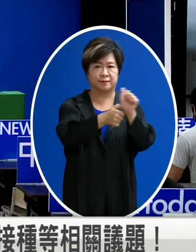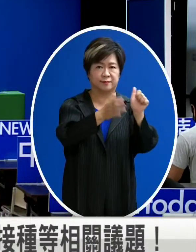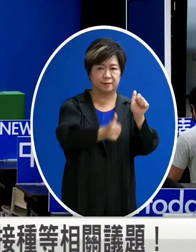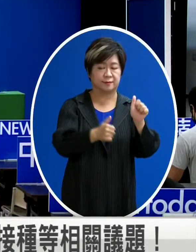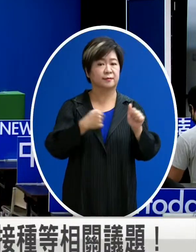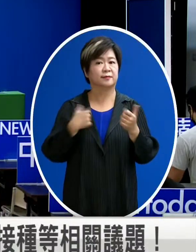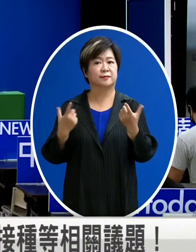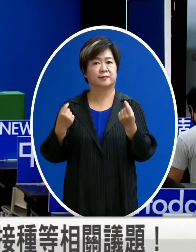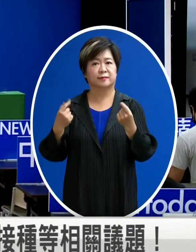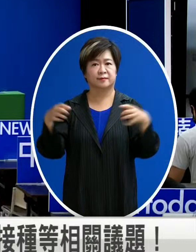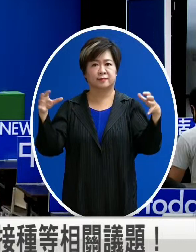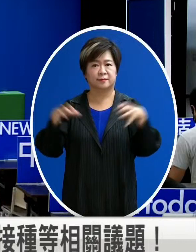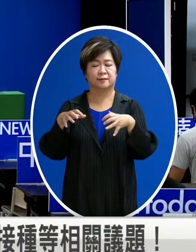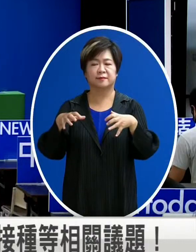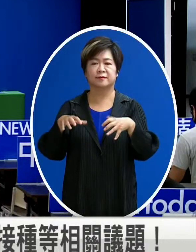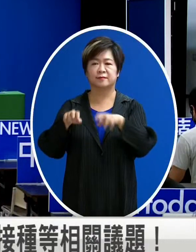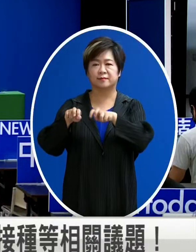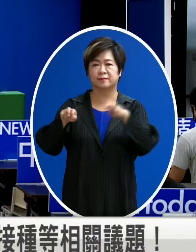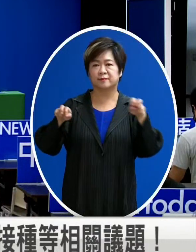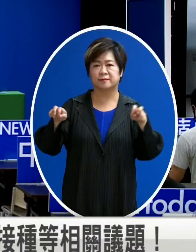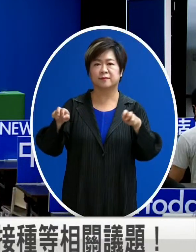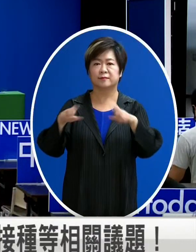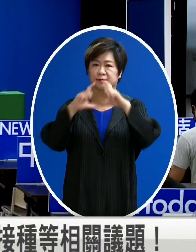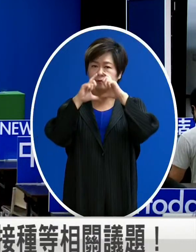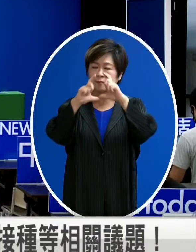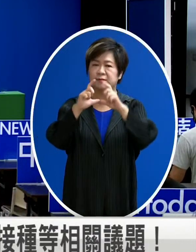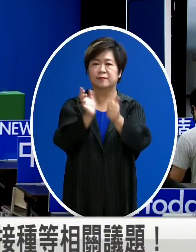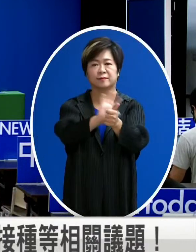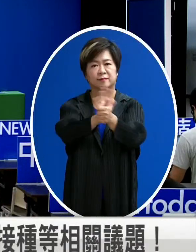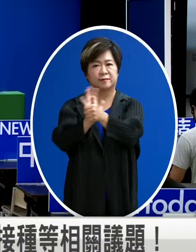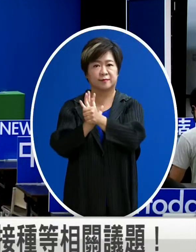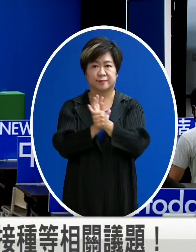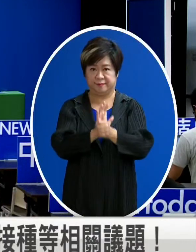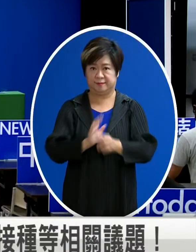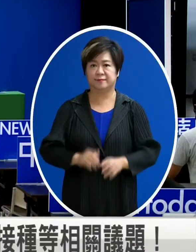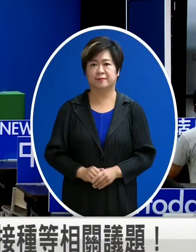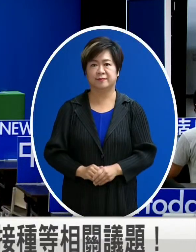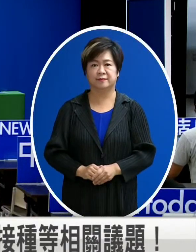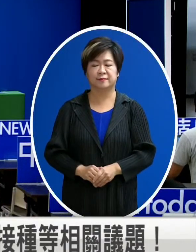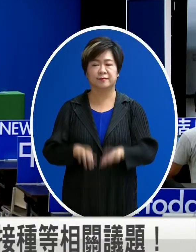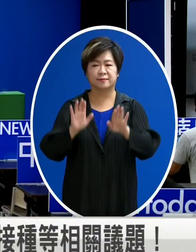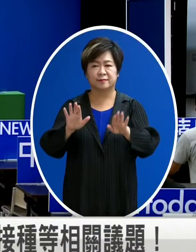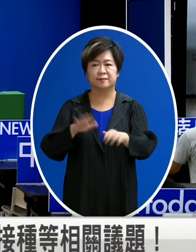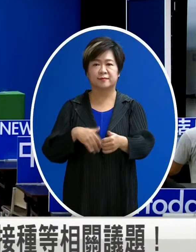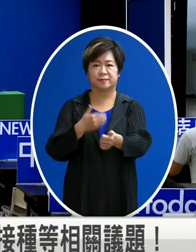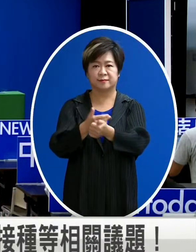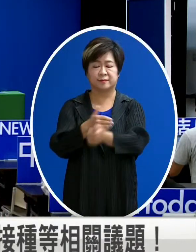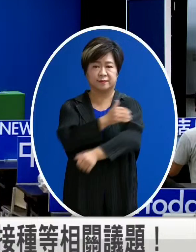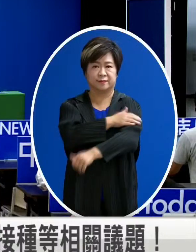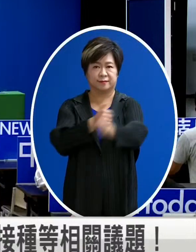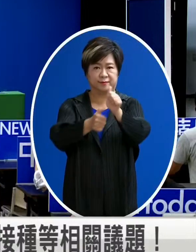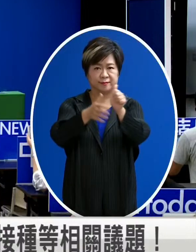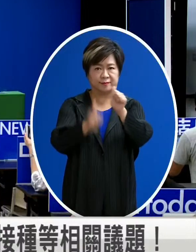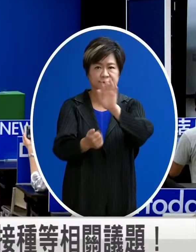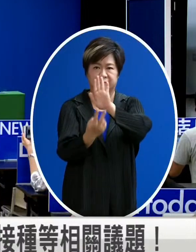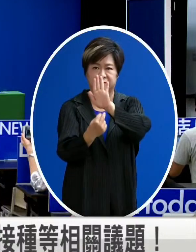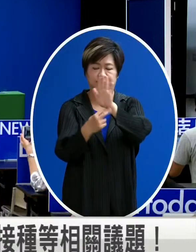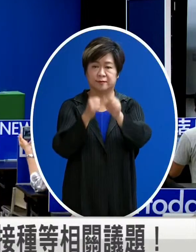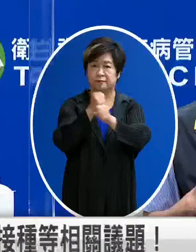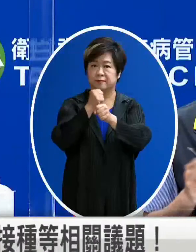一起跟各位这记者会回答各位的问题。那先请陈副指挥官报告今天的工作事